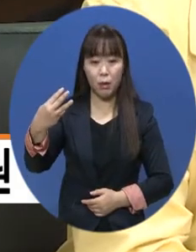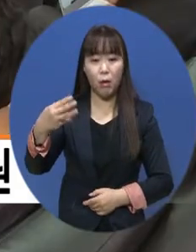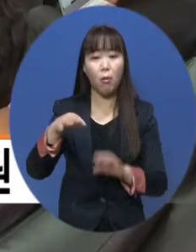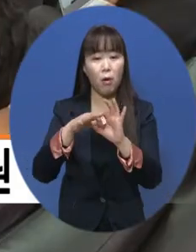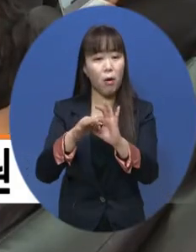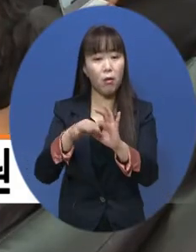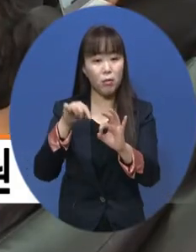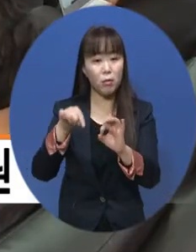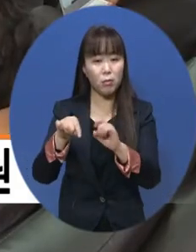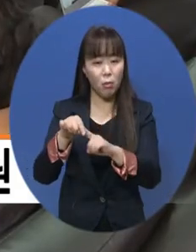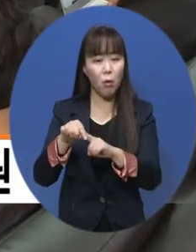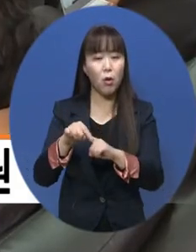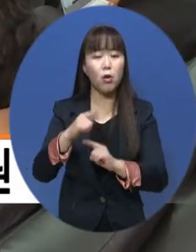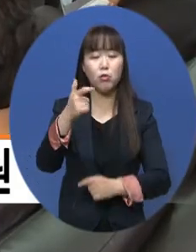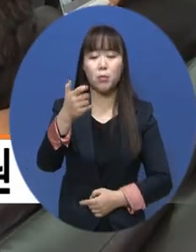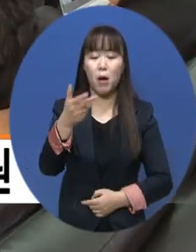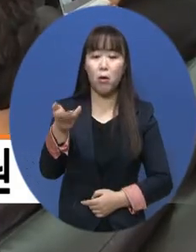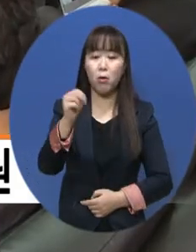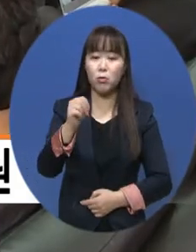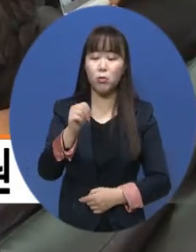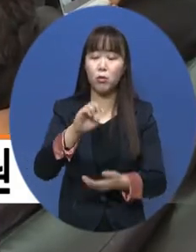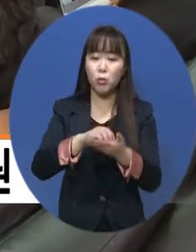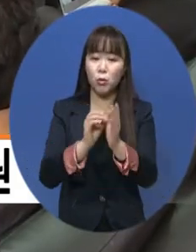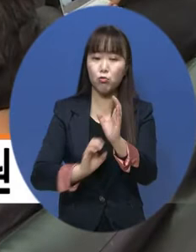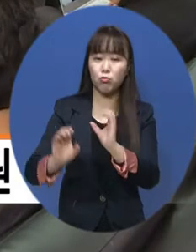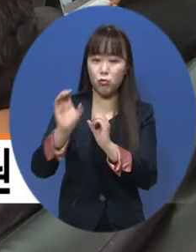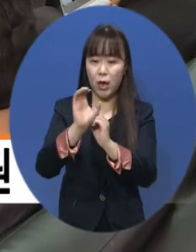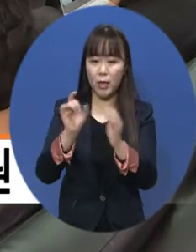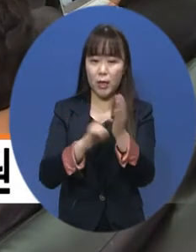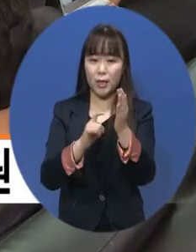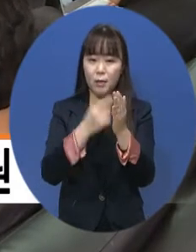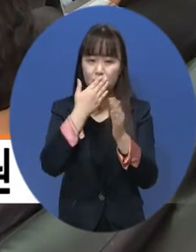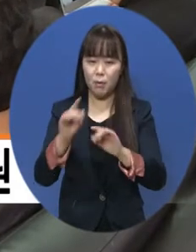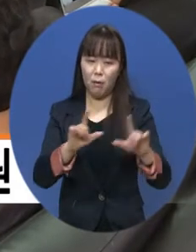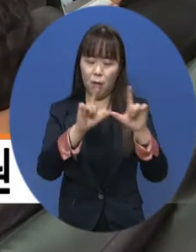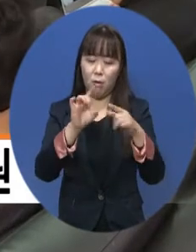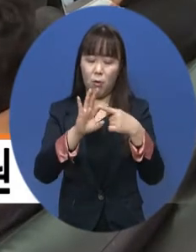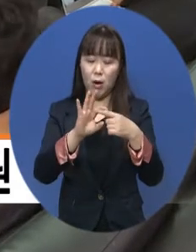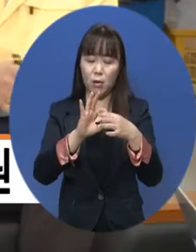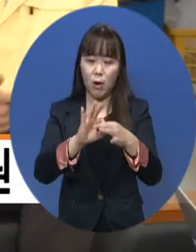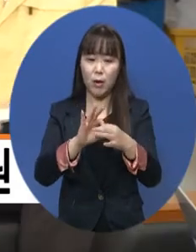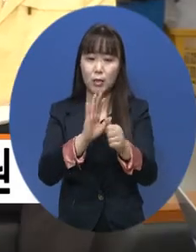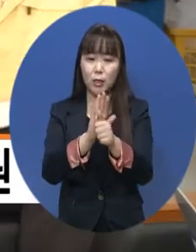대해 68억 규모의 추가 긴급 민생지원 대책을 발표했습니다.